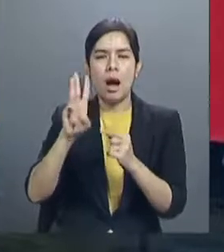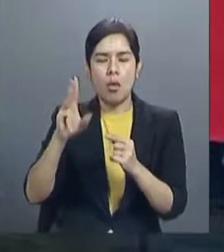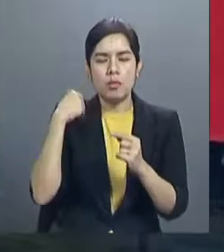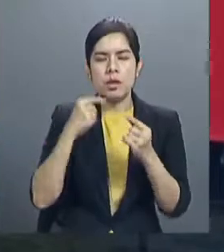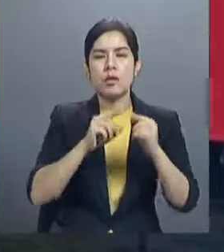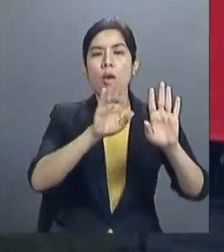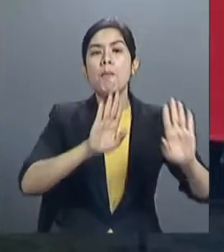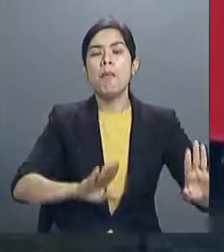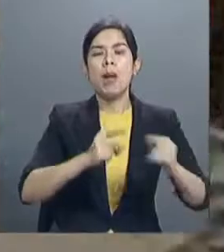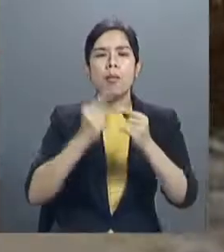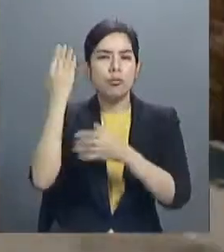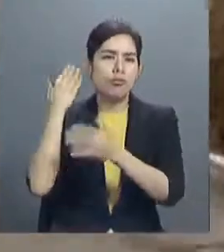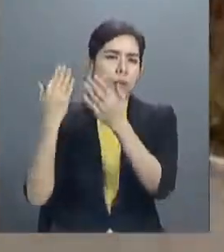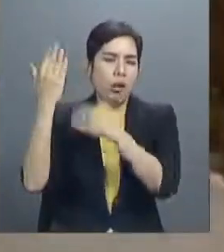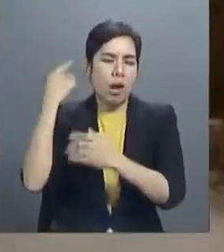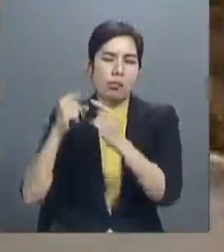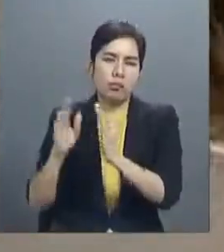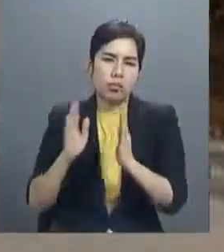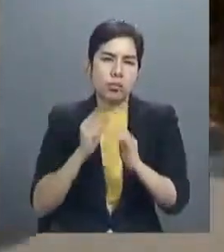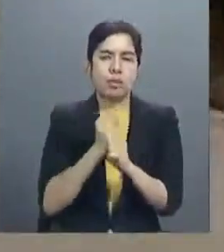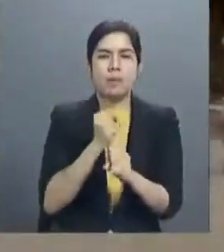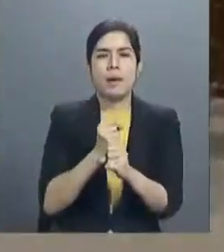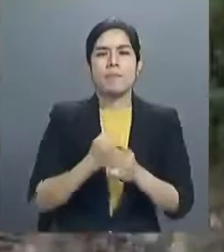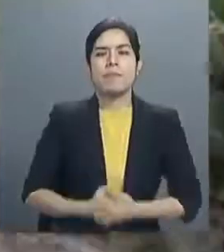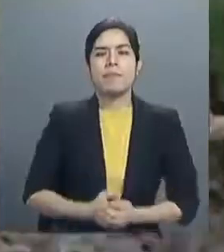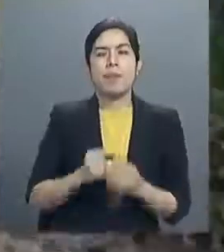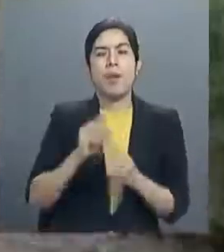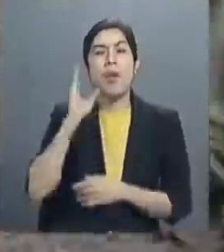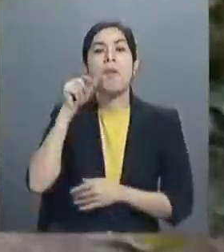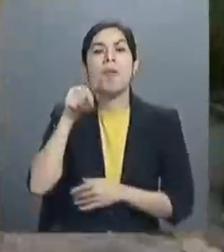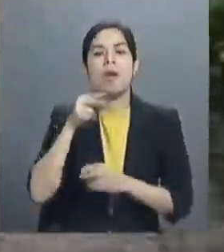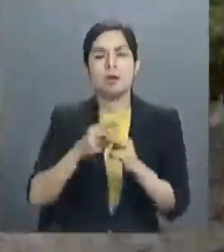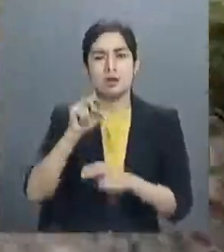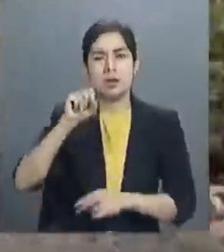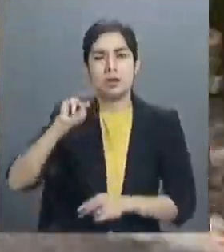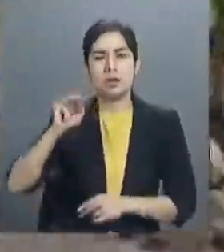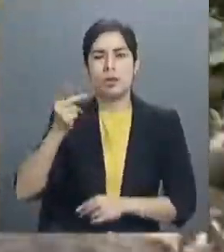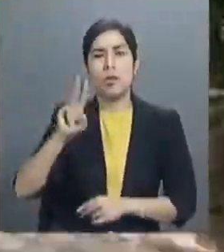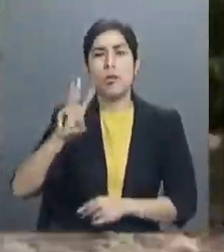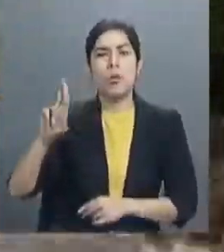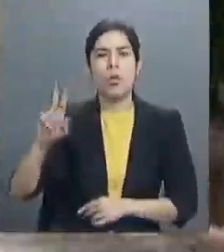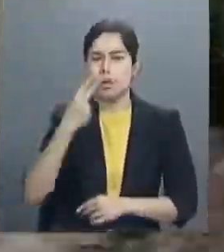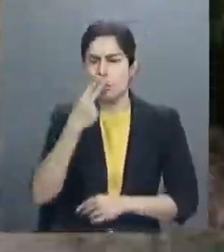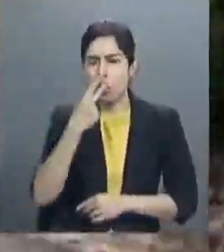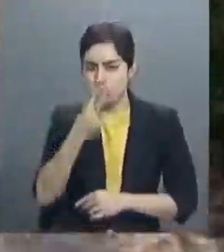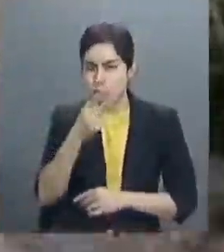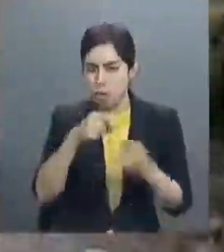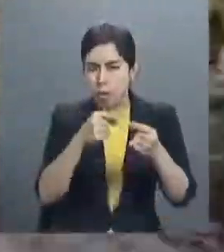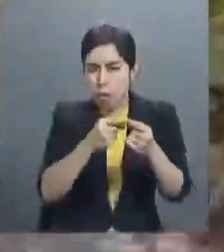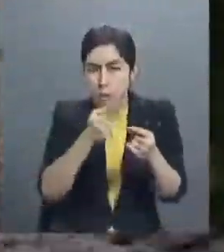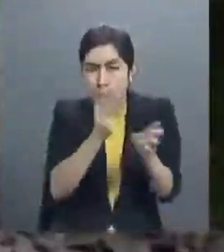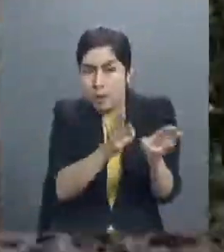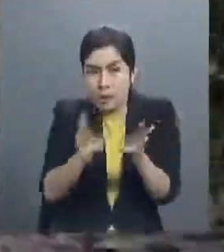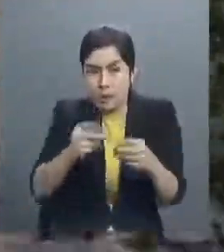ราณไว ้มื้อนี้คุณพ่อสมควรก็จะพาเฮาไปเบิ่งวิธีการขุดดินก่อนจะนำม